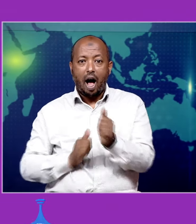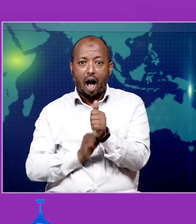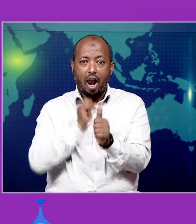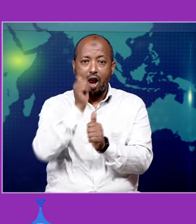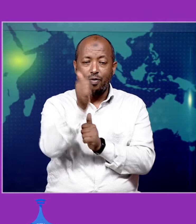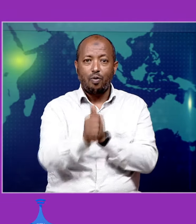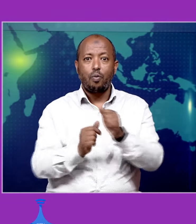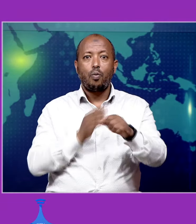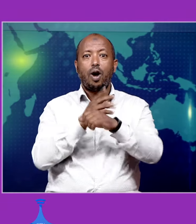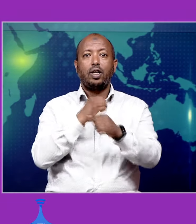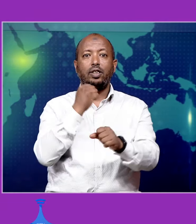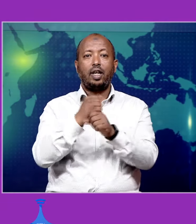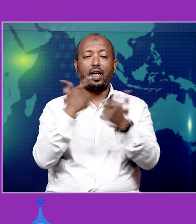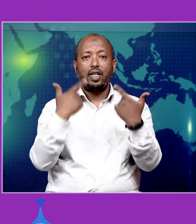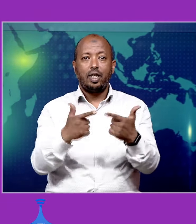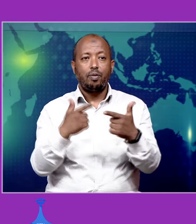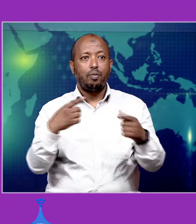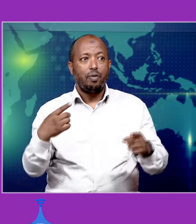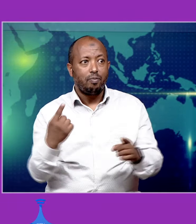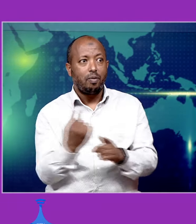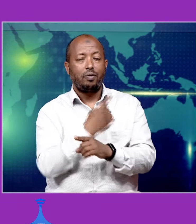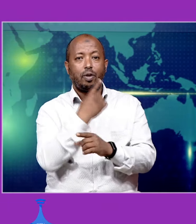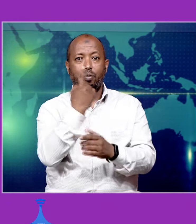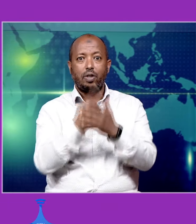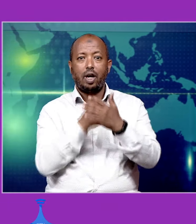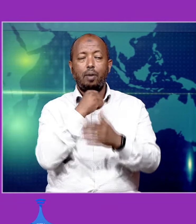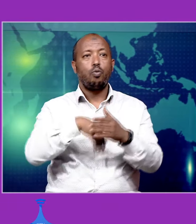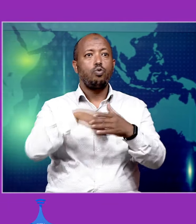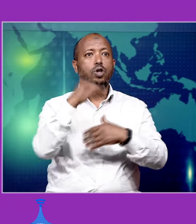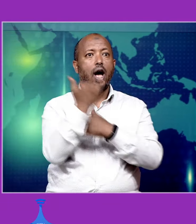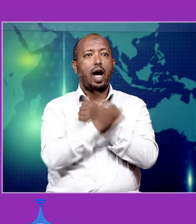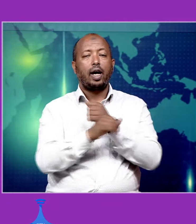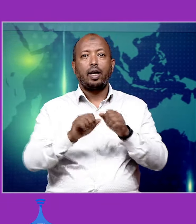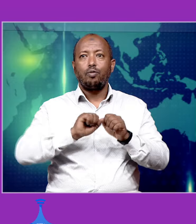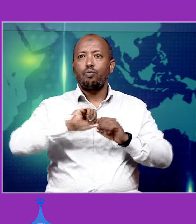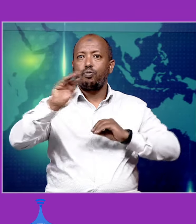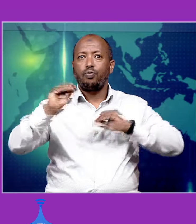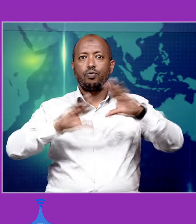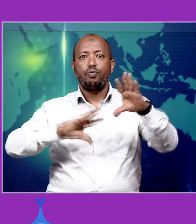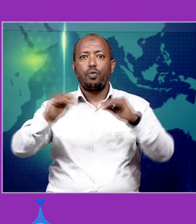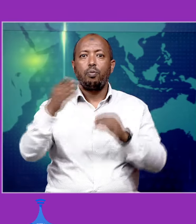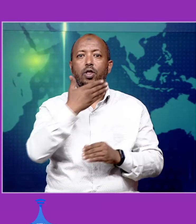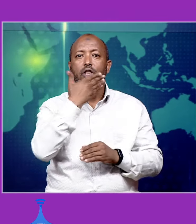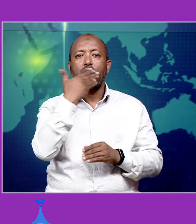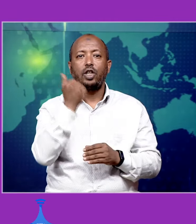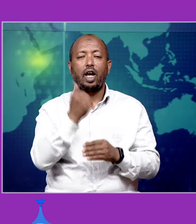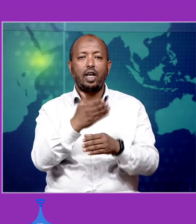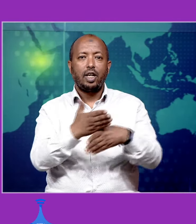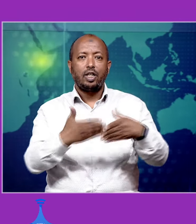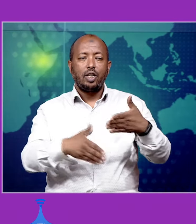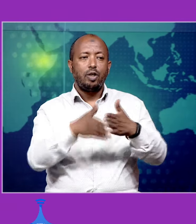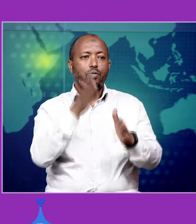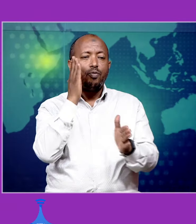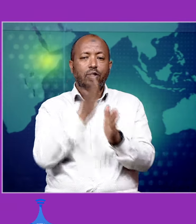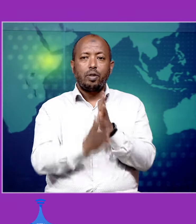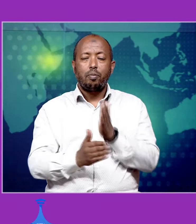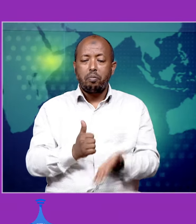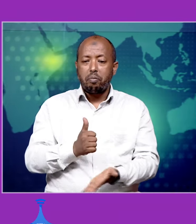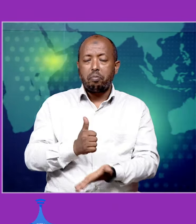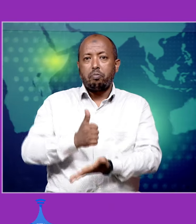دلفت ارانم میهونه و چه اگر یه سراسر مریتن بدام بتش حالا درجه اندن فدزم یه گزن